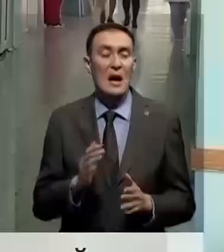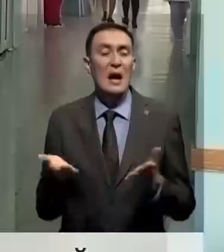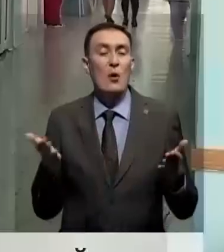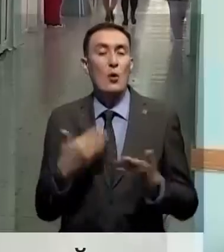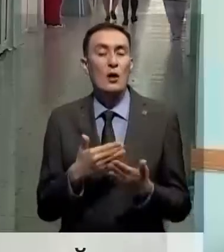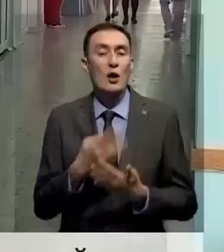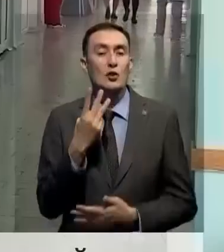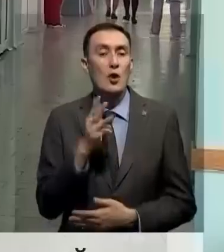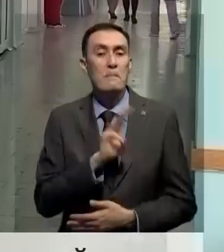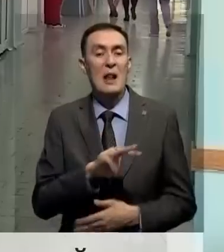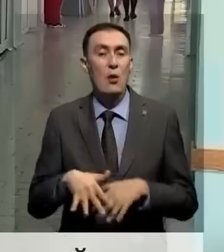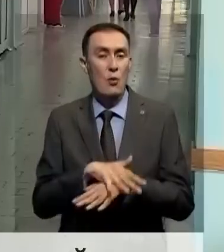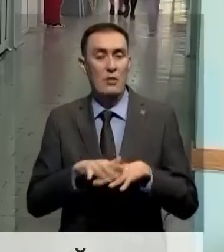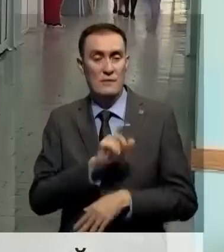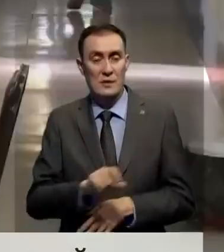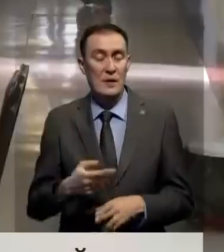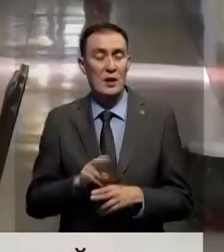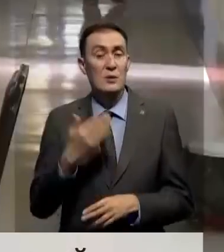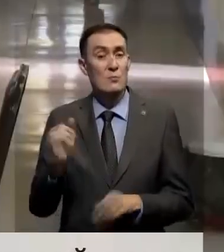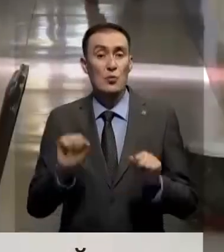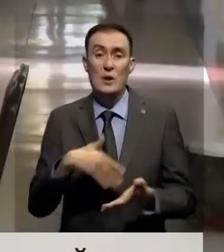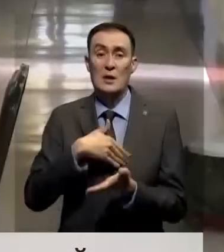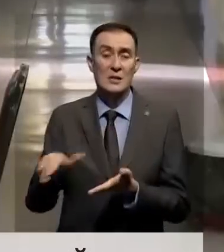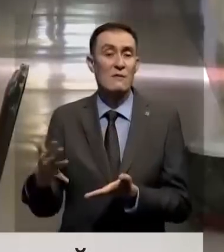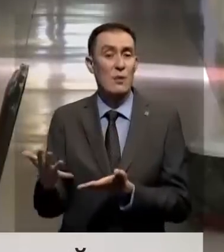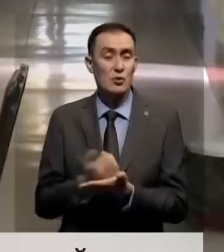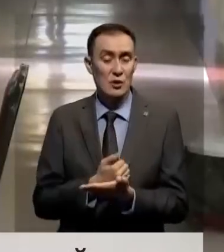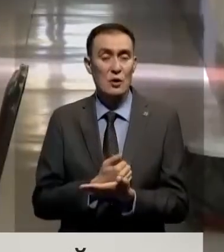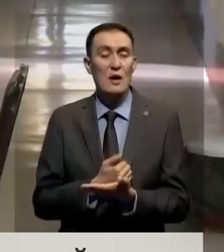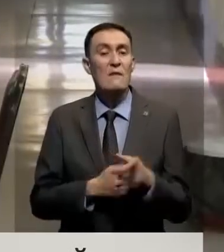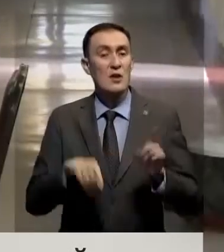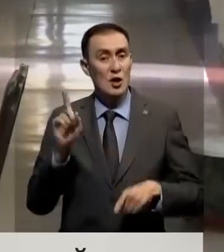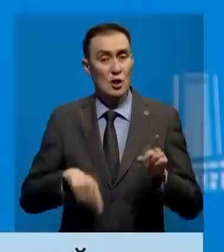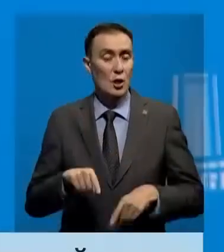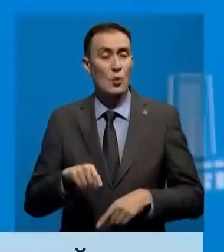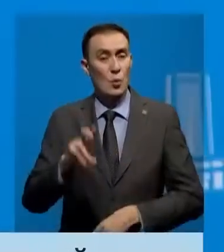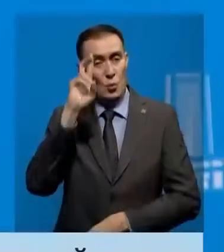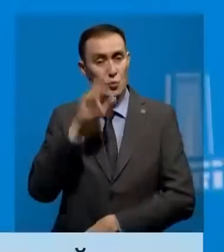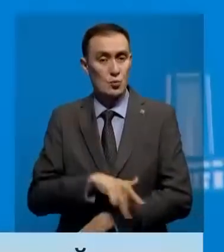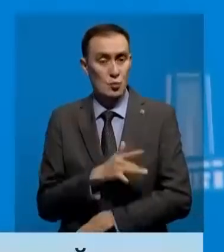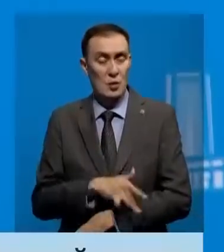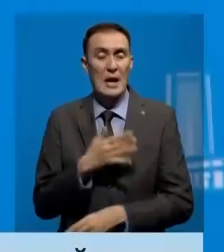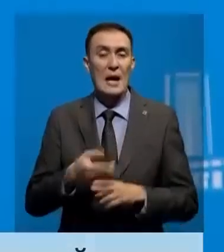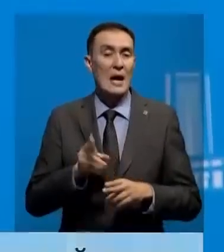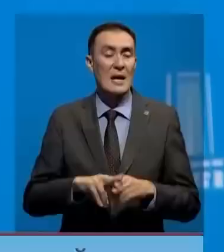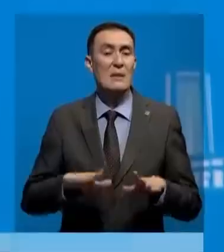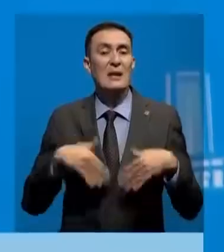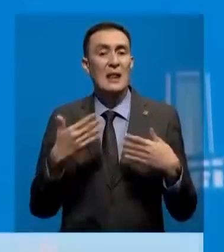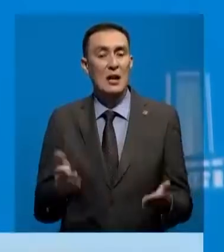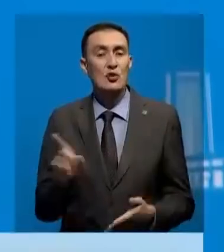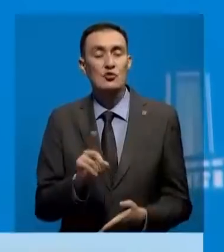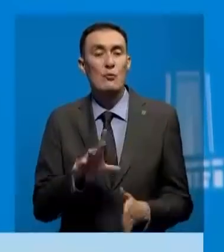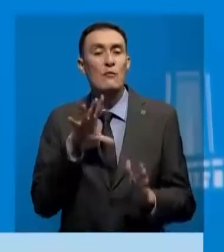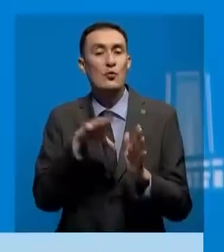около 3 миллионов человек. Этим людям могут отказать в получении некоторых госуслуг. Это предложение, чтобы